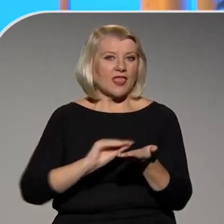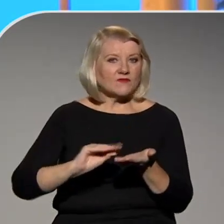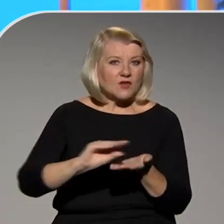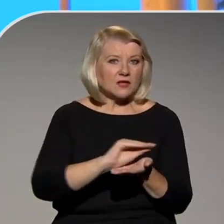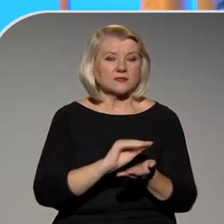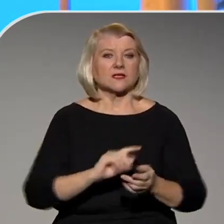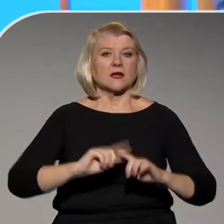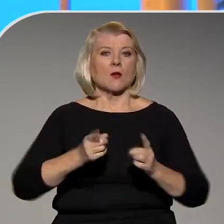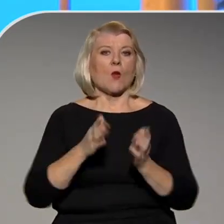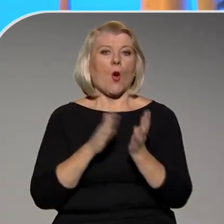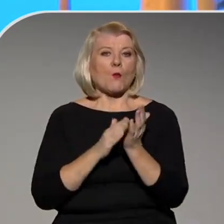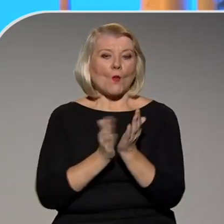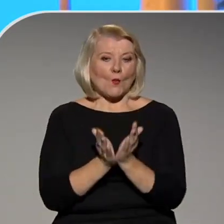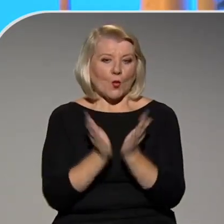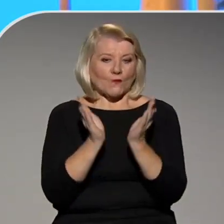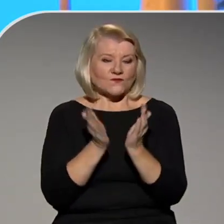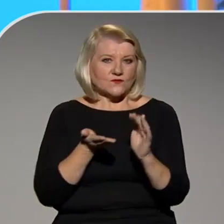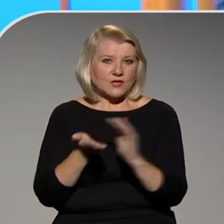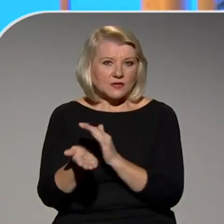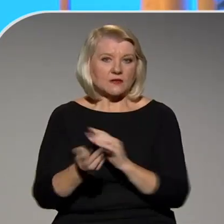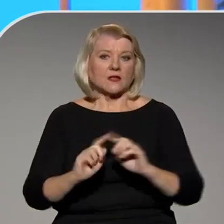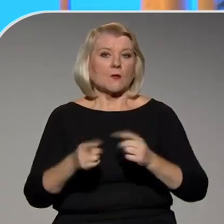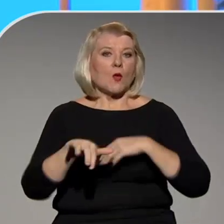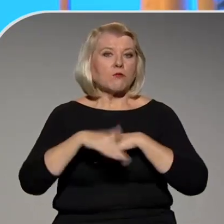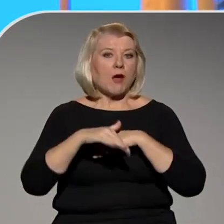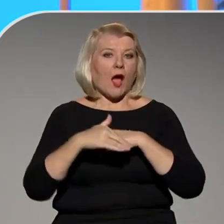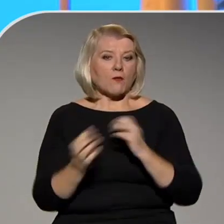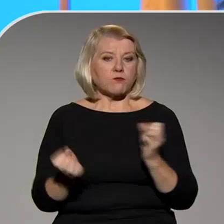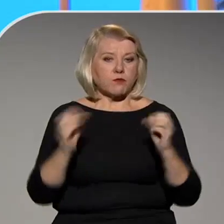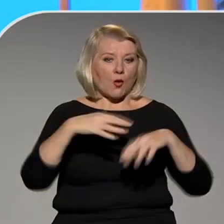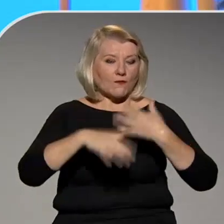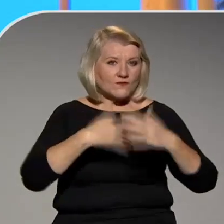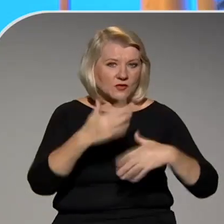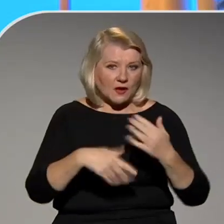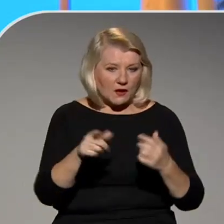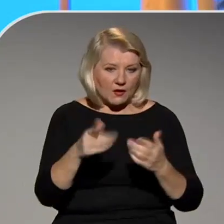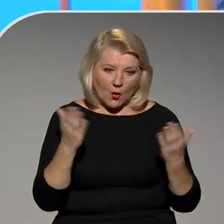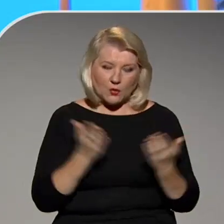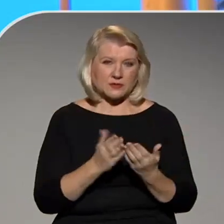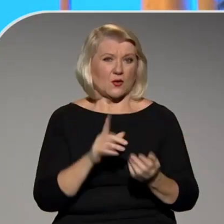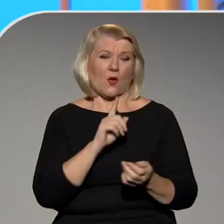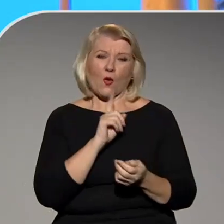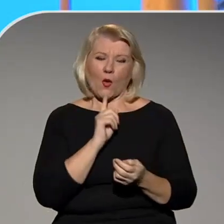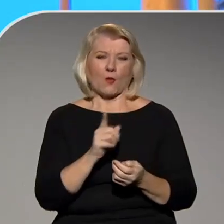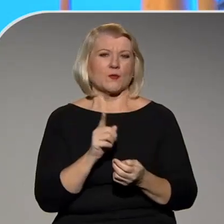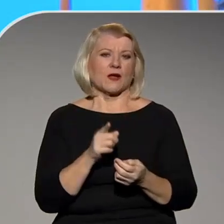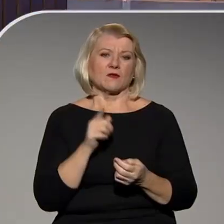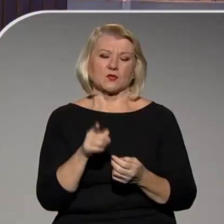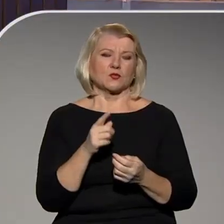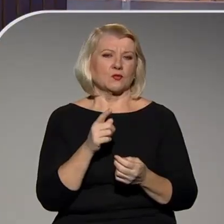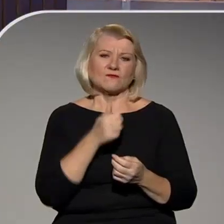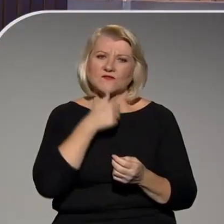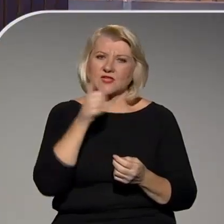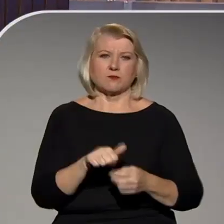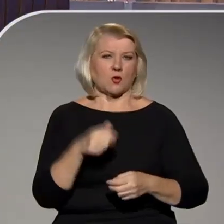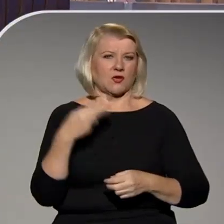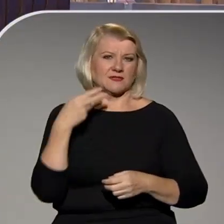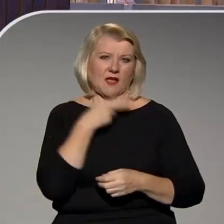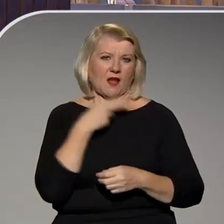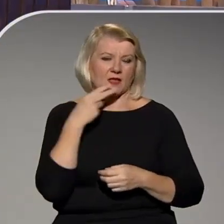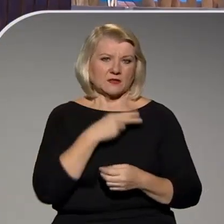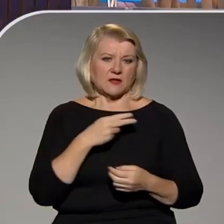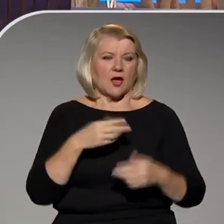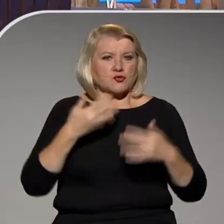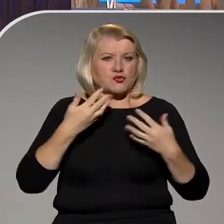udělat mafiny, dát ji do bábovky, má nepřeberné množství využití, je to opravdu úžasná zelenina a je škoda